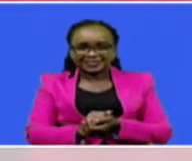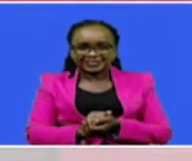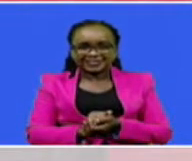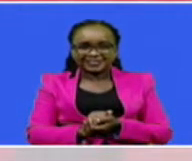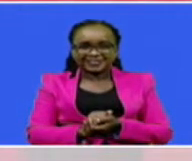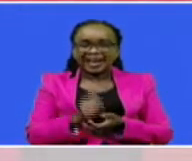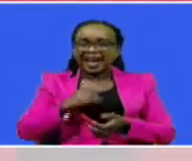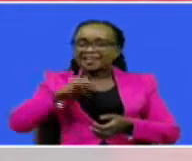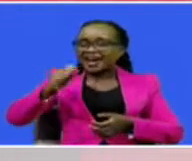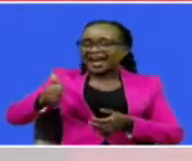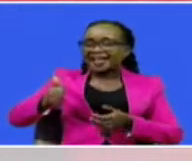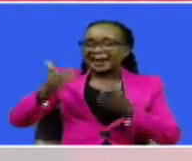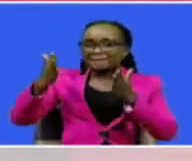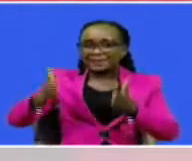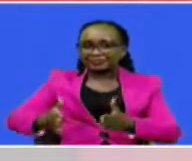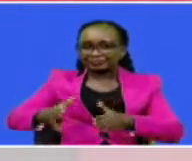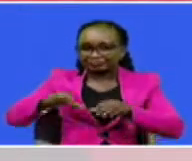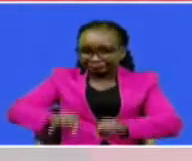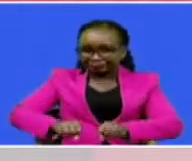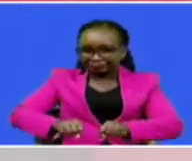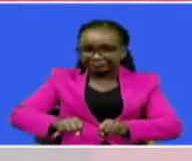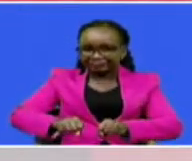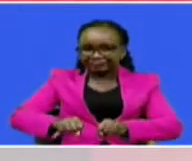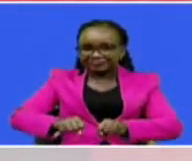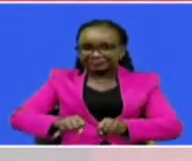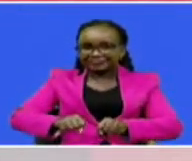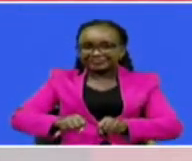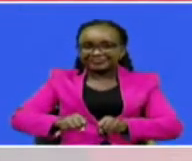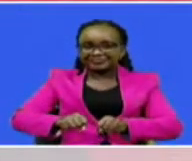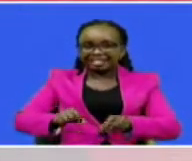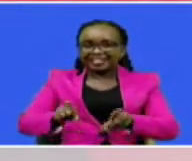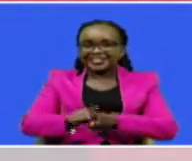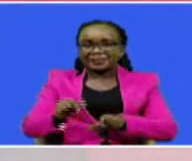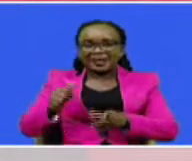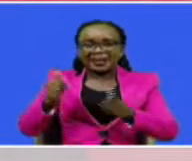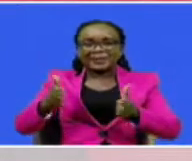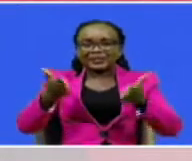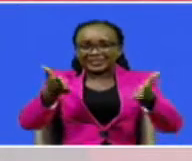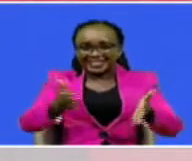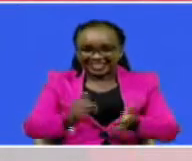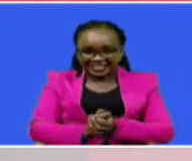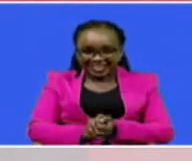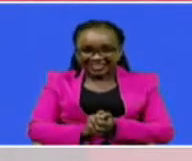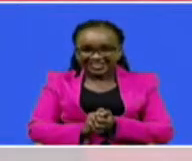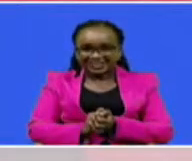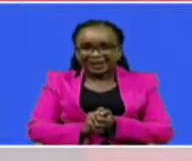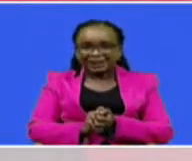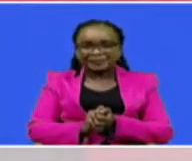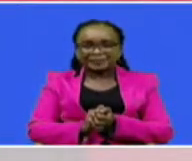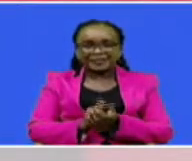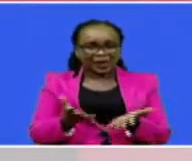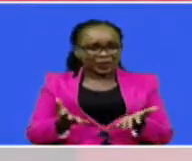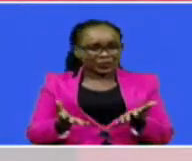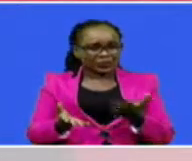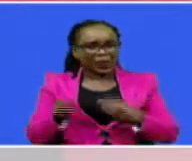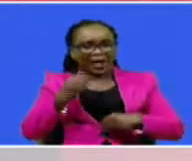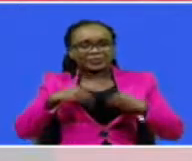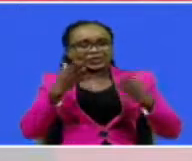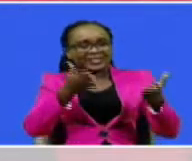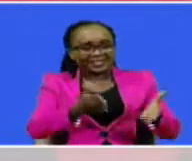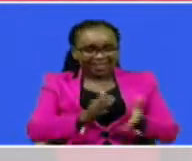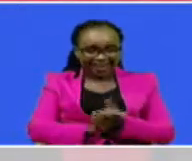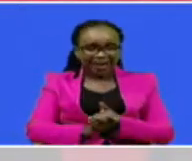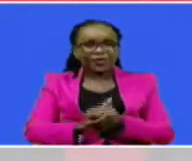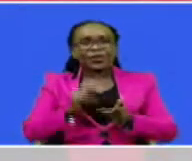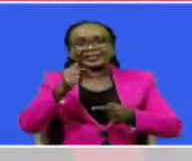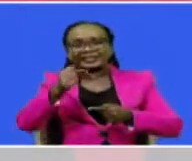na kuna mwingine ameishika huko, unamwambia passenger ndio huyo ameporwa mali. Hai,